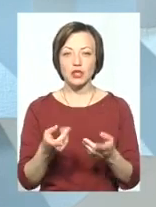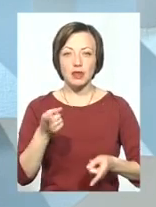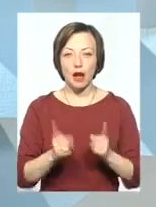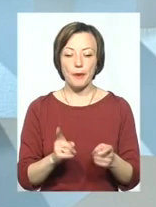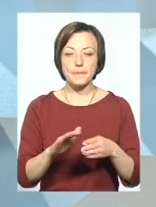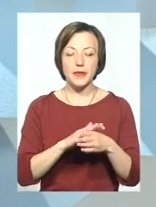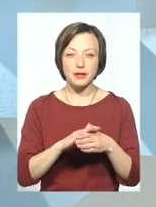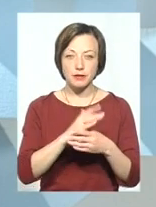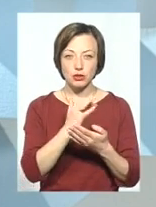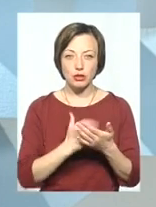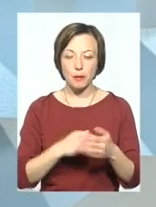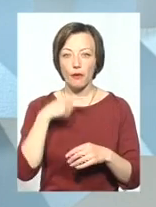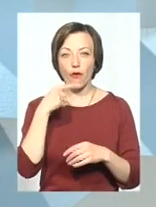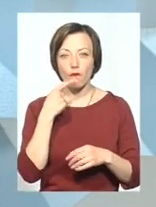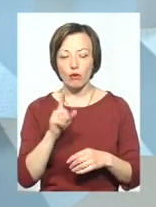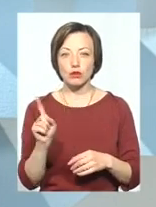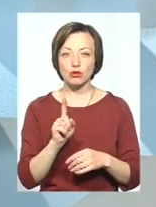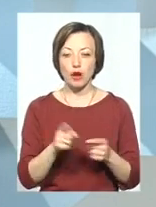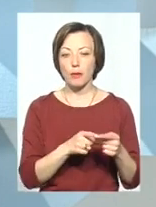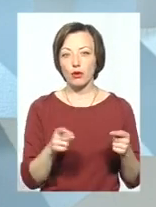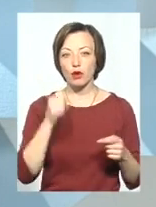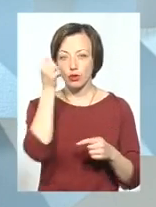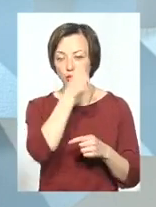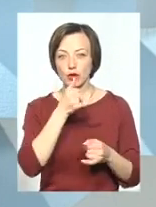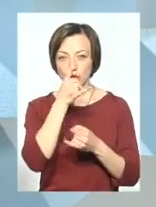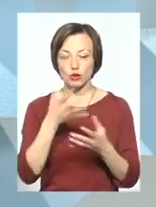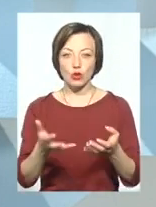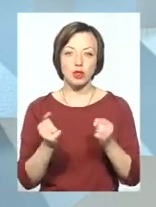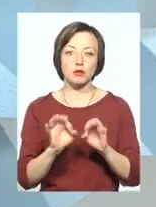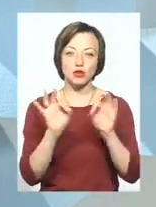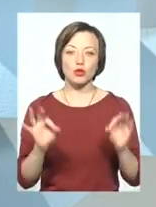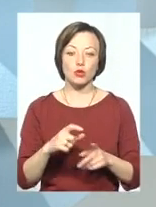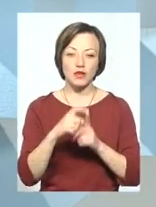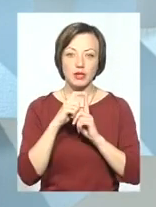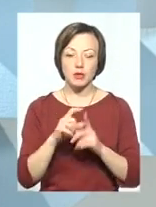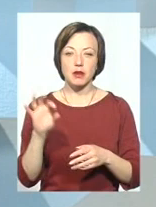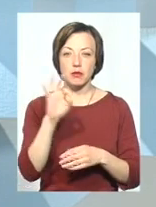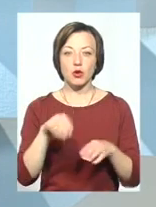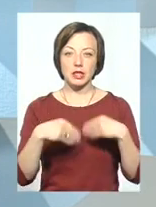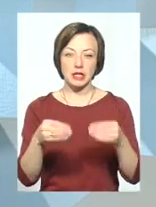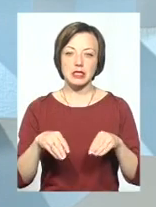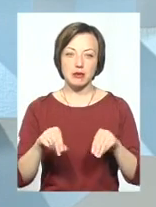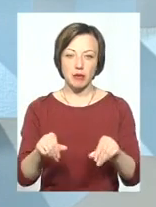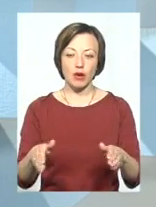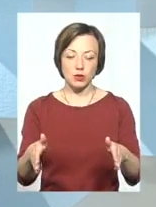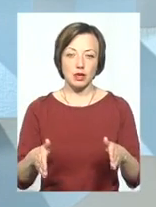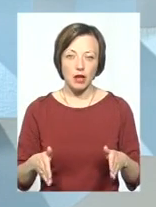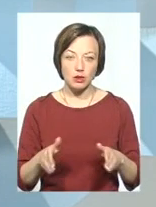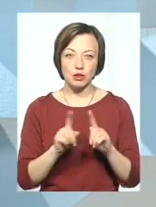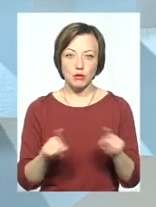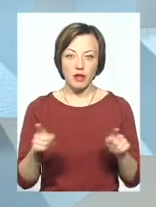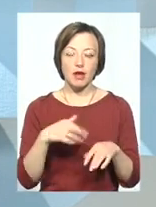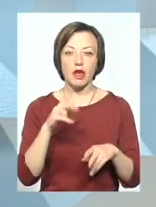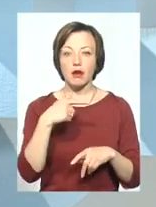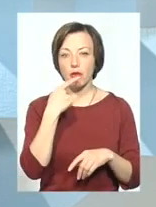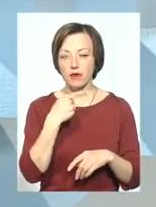реальними прізвищами і говорять про те, що протягом року не можуть отримати жодної відповіді з приводу надання земельної ділянки. Особливо,